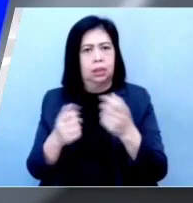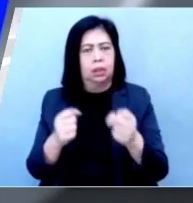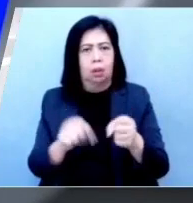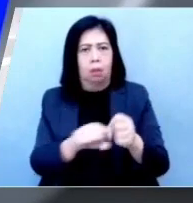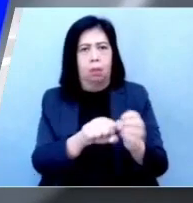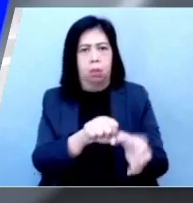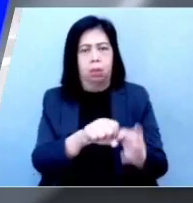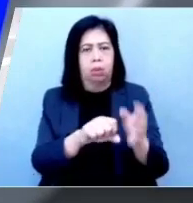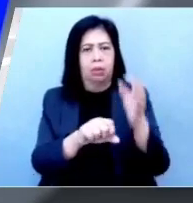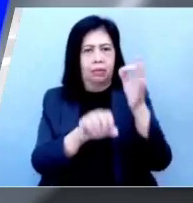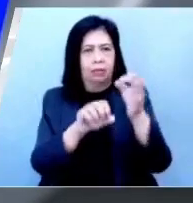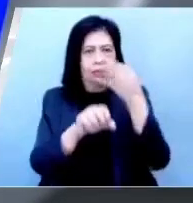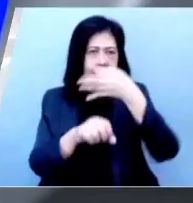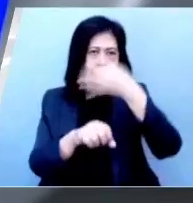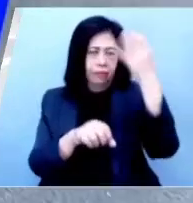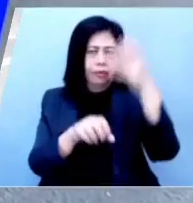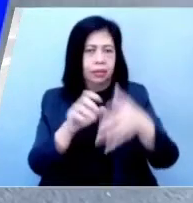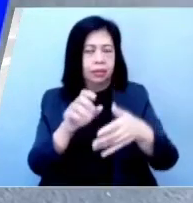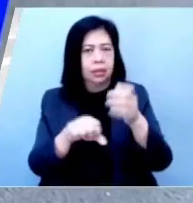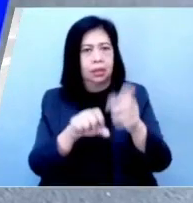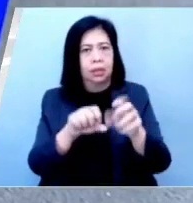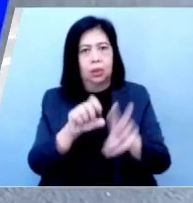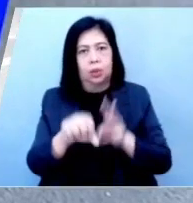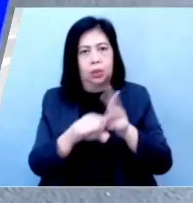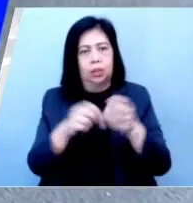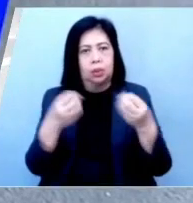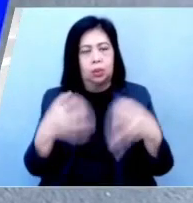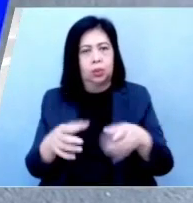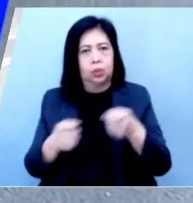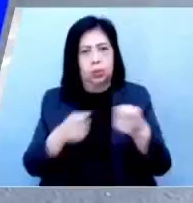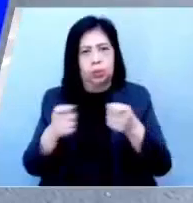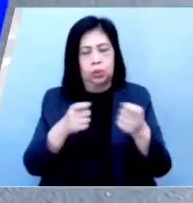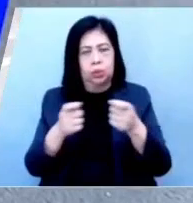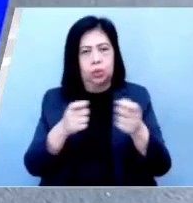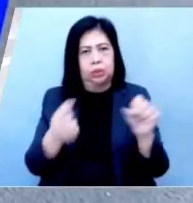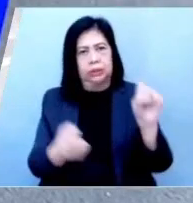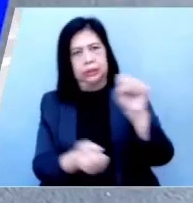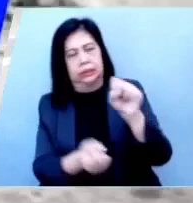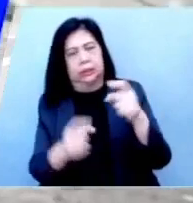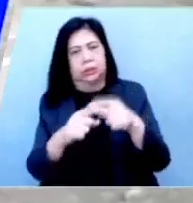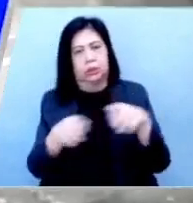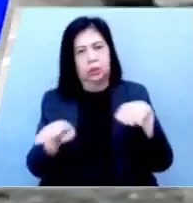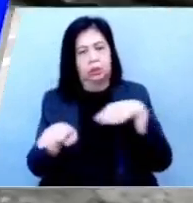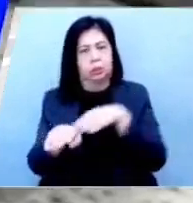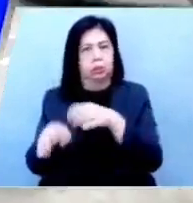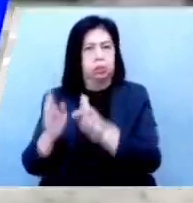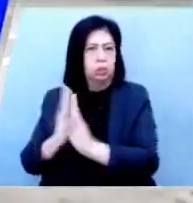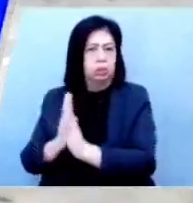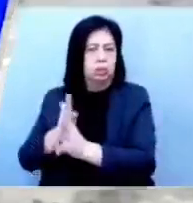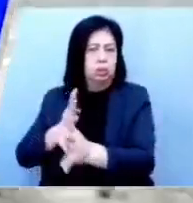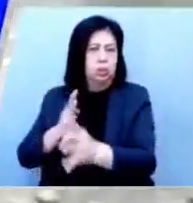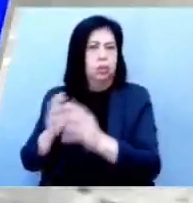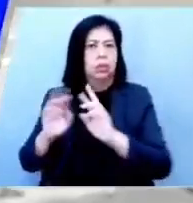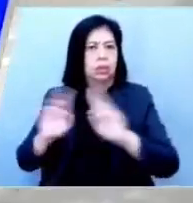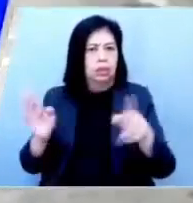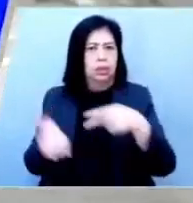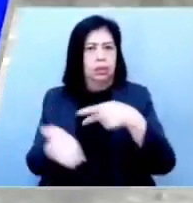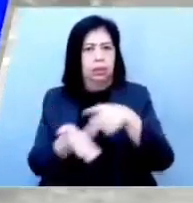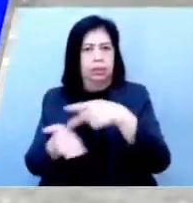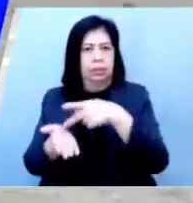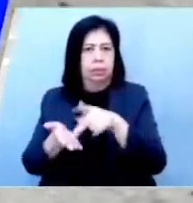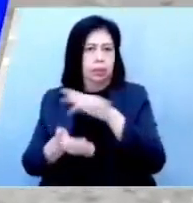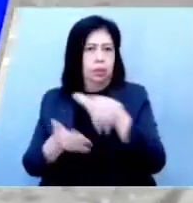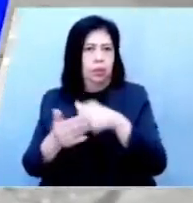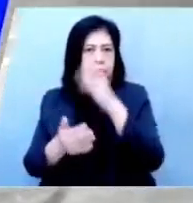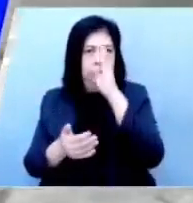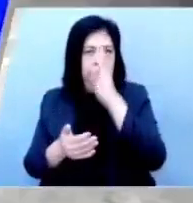kaya nawalan siya ng kontrol. Napakabig pa kaliwa hanggang sa bumangga sa mga barrier. Handa raw siyang bayaran ang mga nasirang